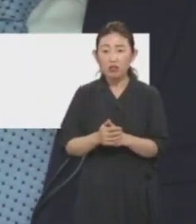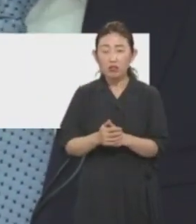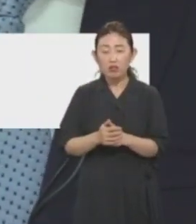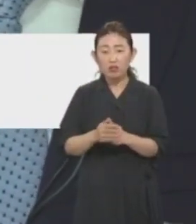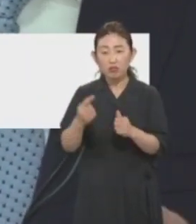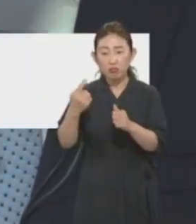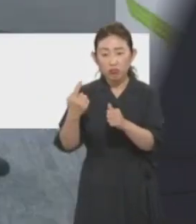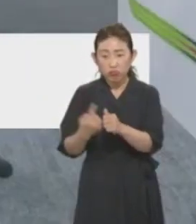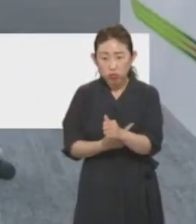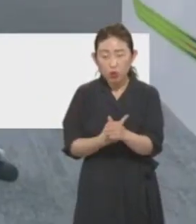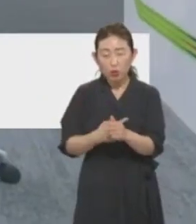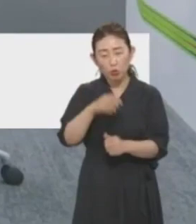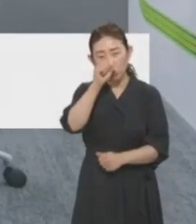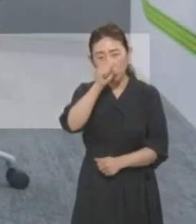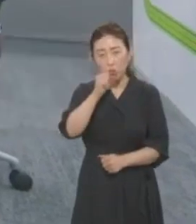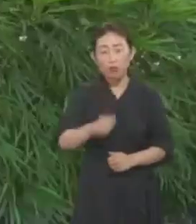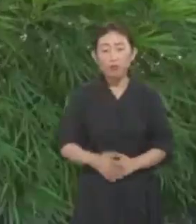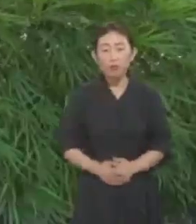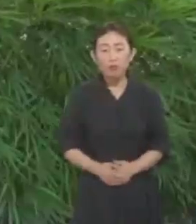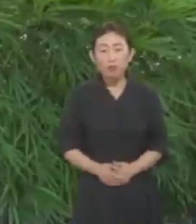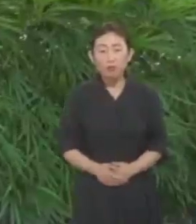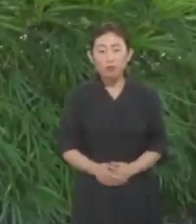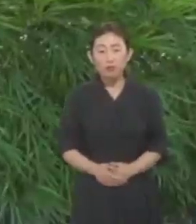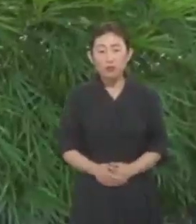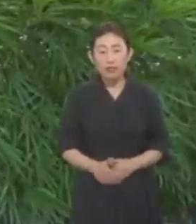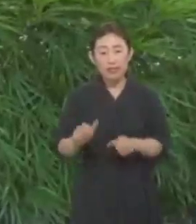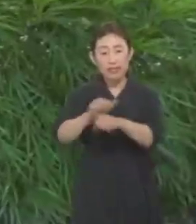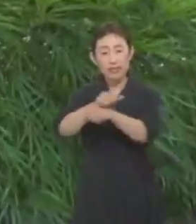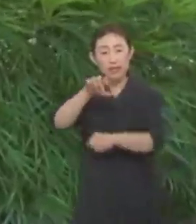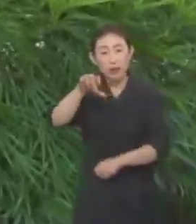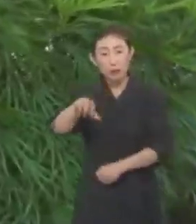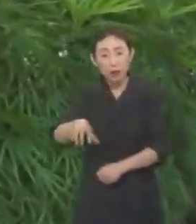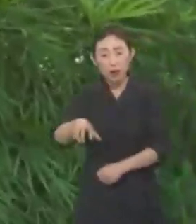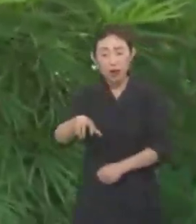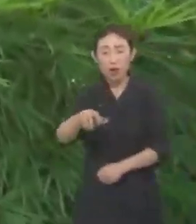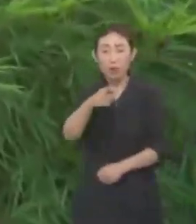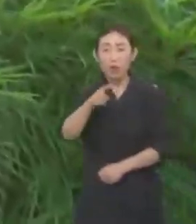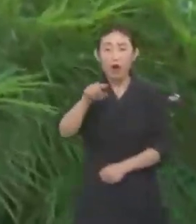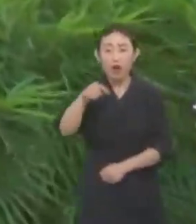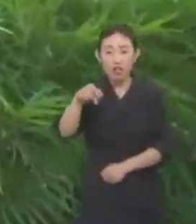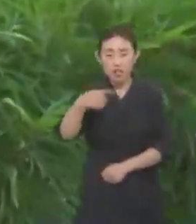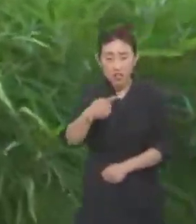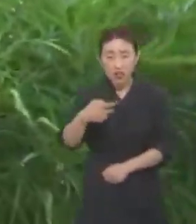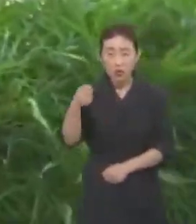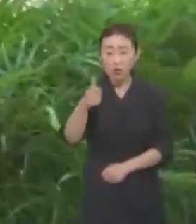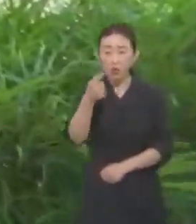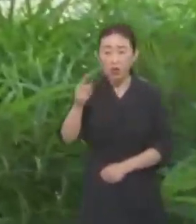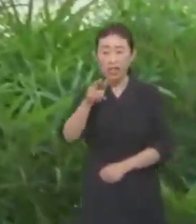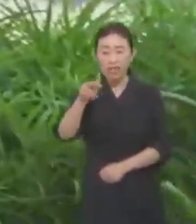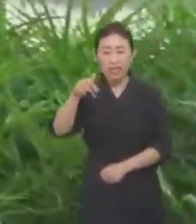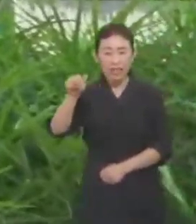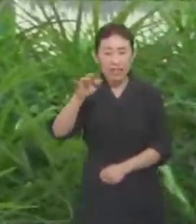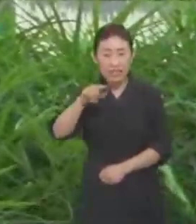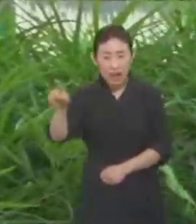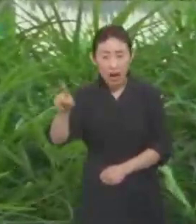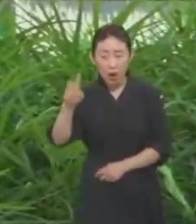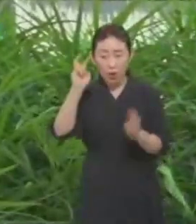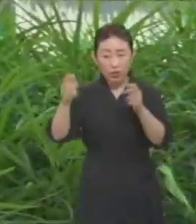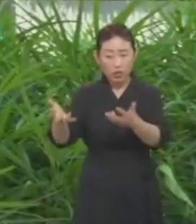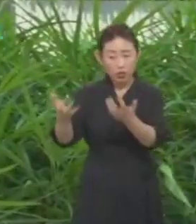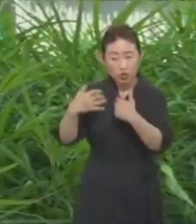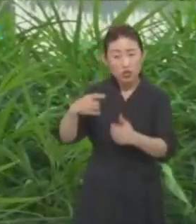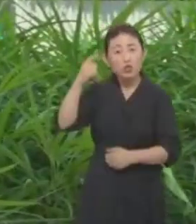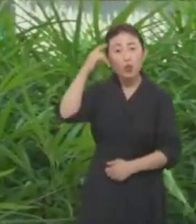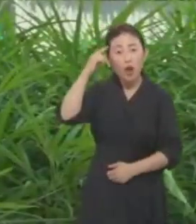to build all together. 싱가포르에 이곳 머크를 포함해 론자와 화이자 등 글로벌 제약 기업을 유치할 수